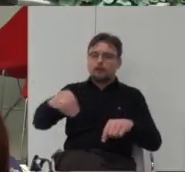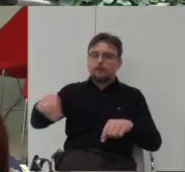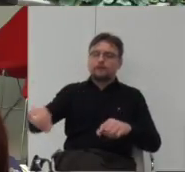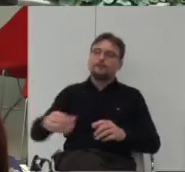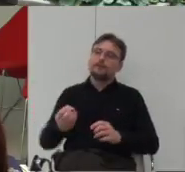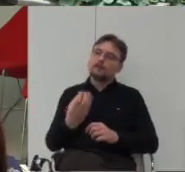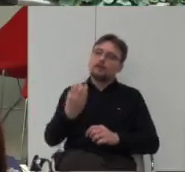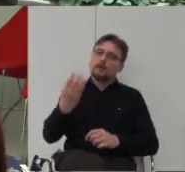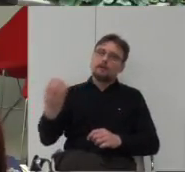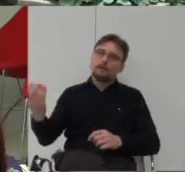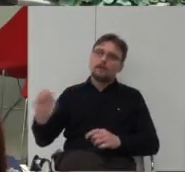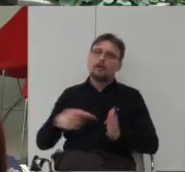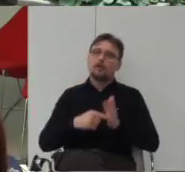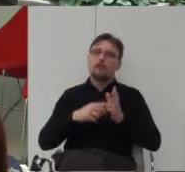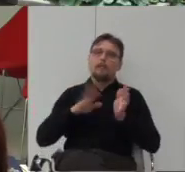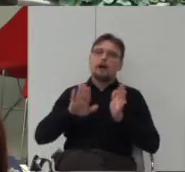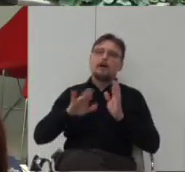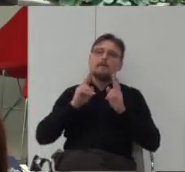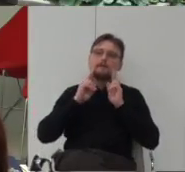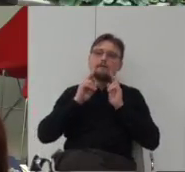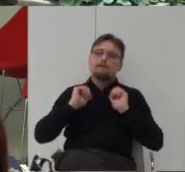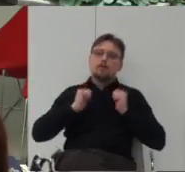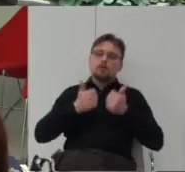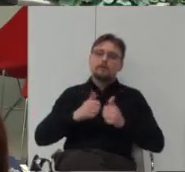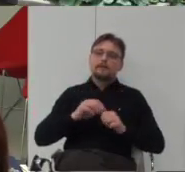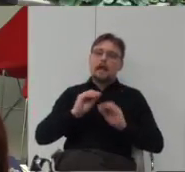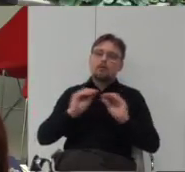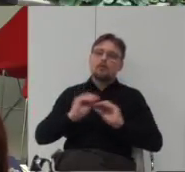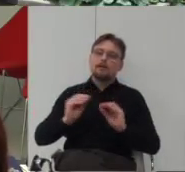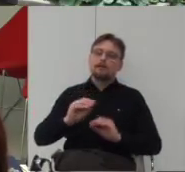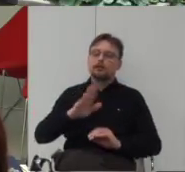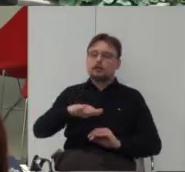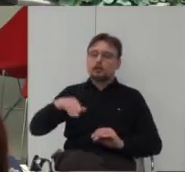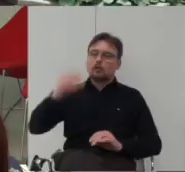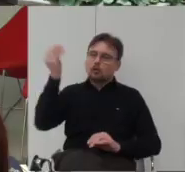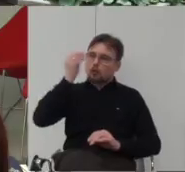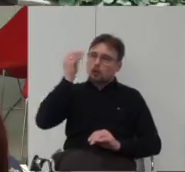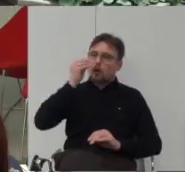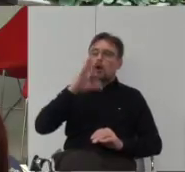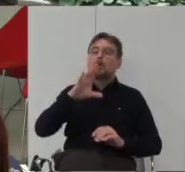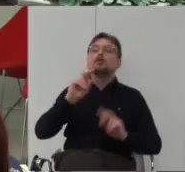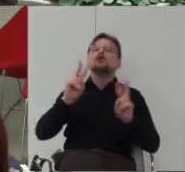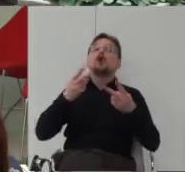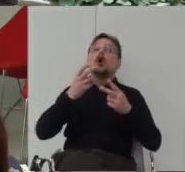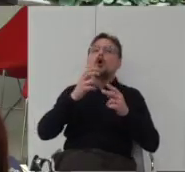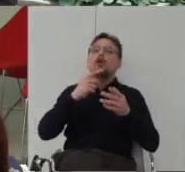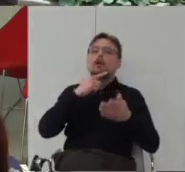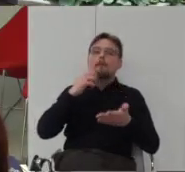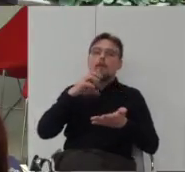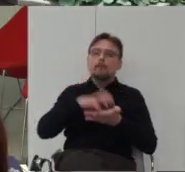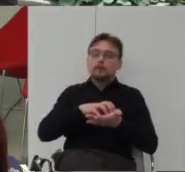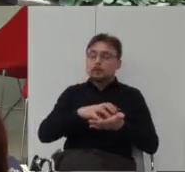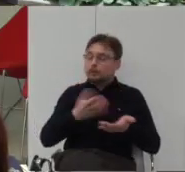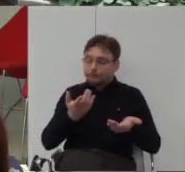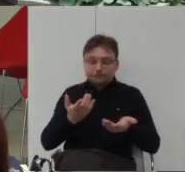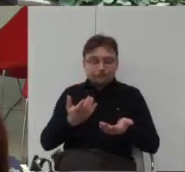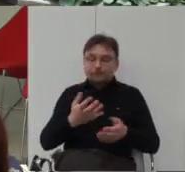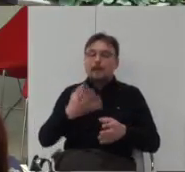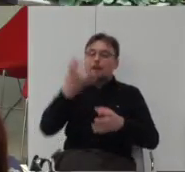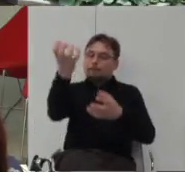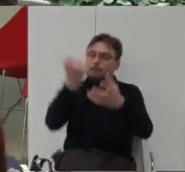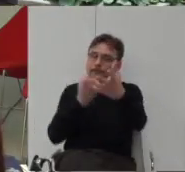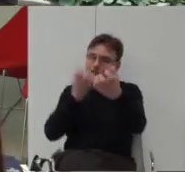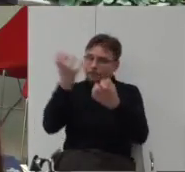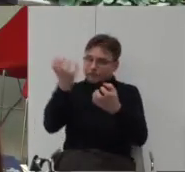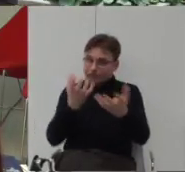On ma głównie funkcję edukacyjną, to znaczy dzieciaki się uczą, że pomidor jest z krzaka, a nie z paczki chipsów i w